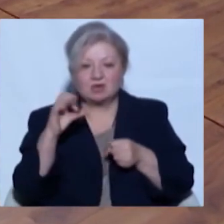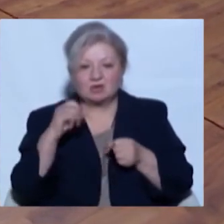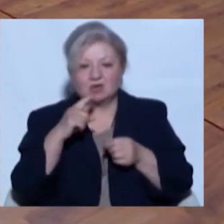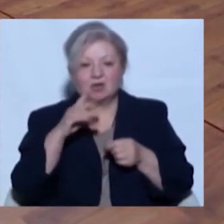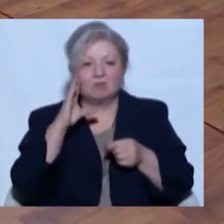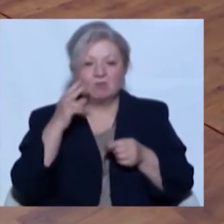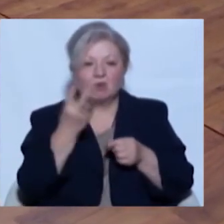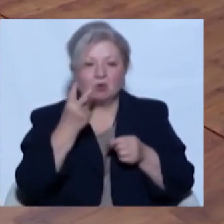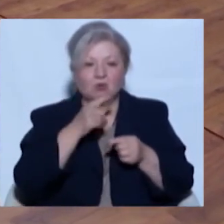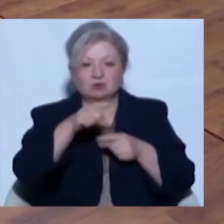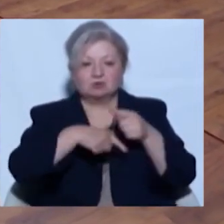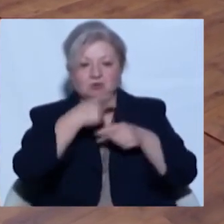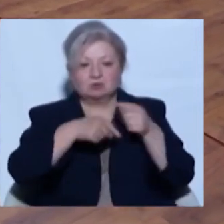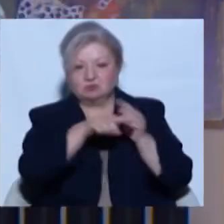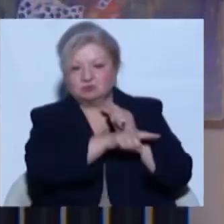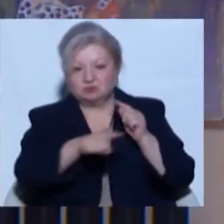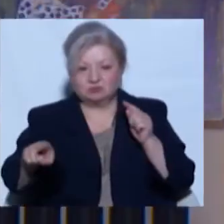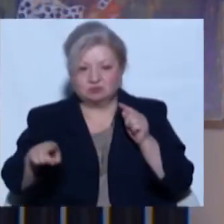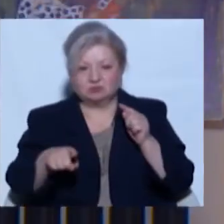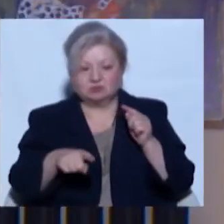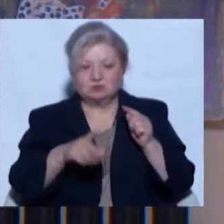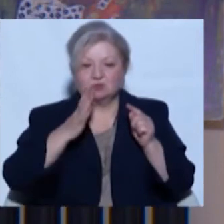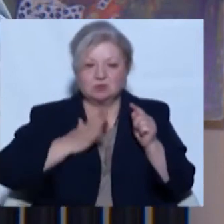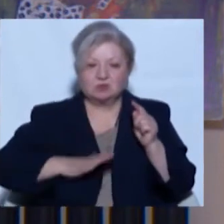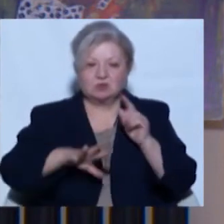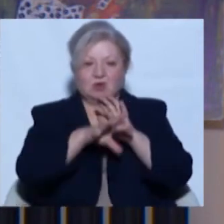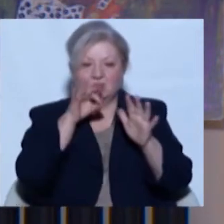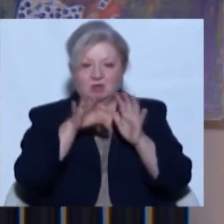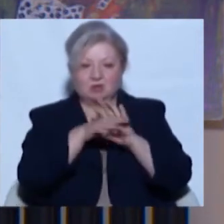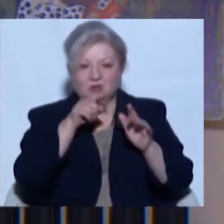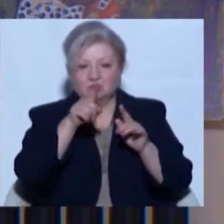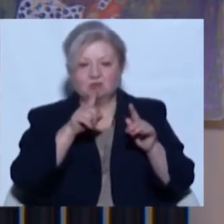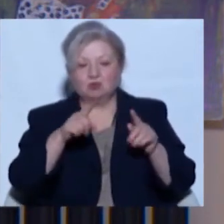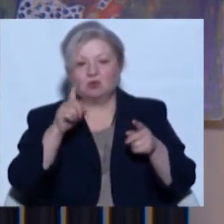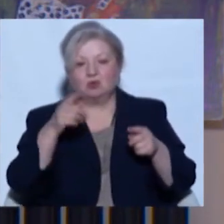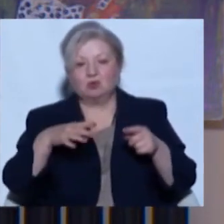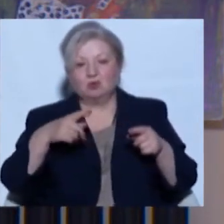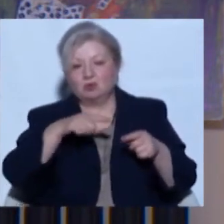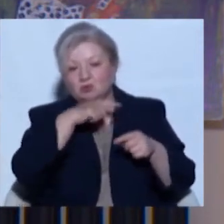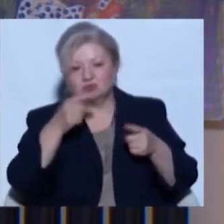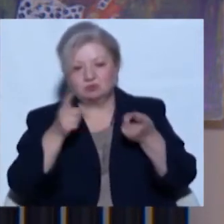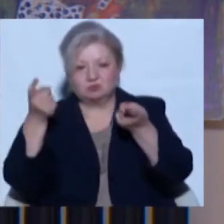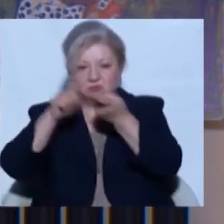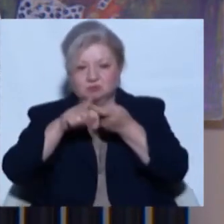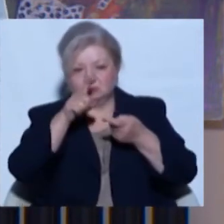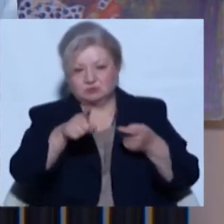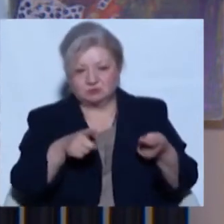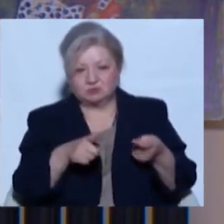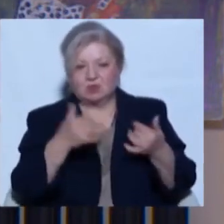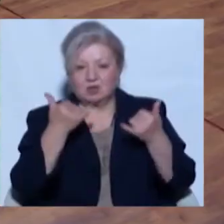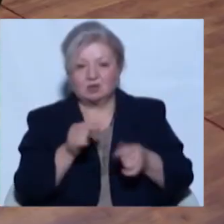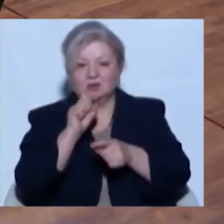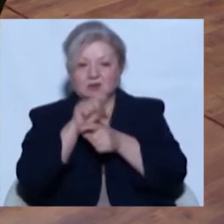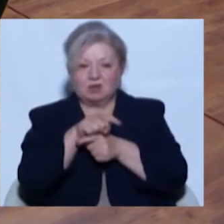ეპოქასა და მის იძულებით არჩევანს რუსეთის სასარგებლოდ. ახლა კი რაც შეეხება